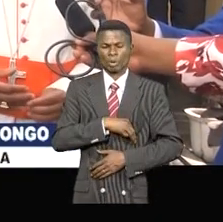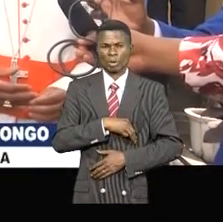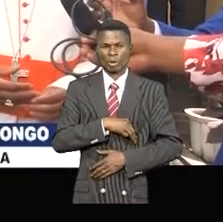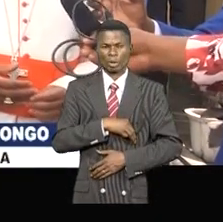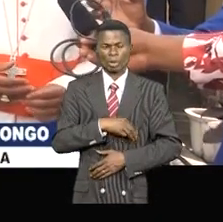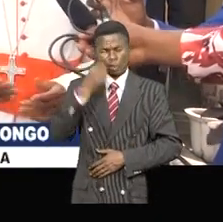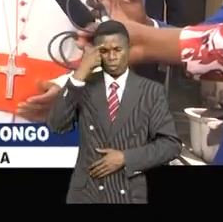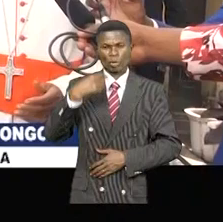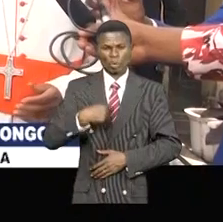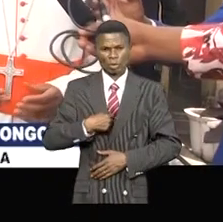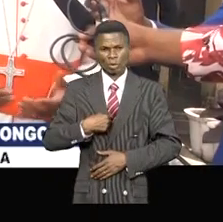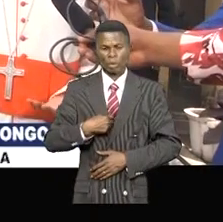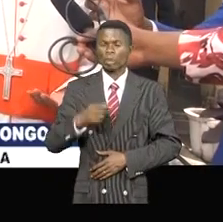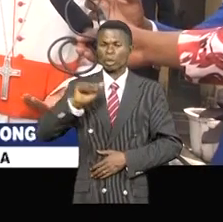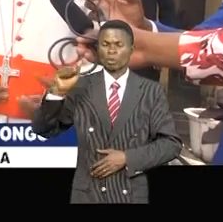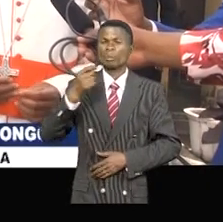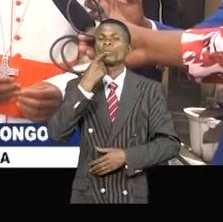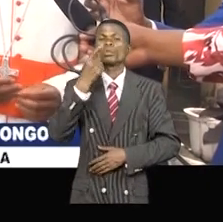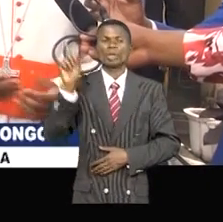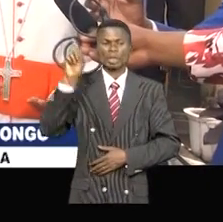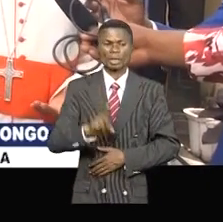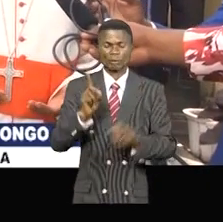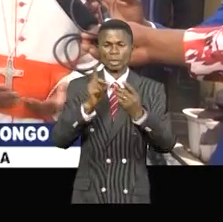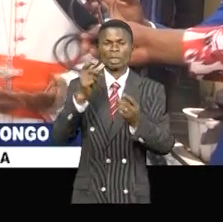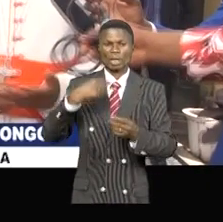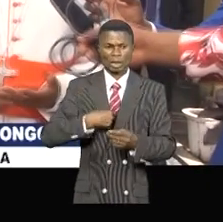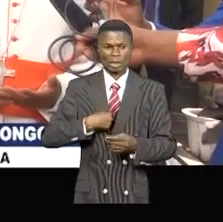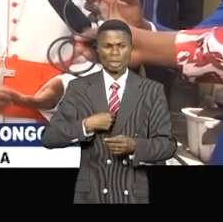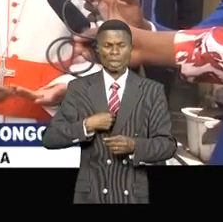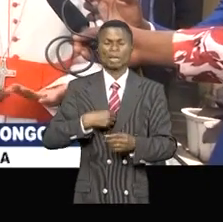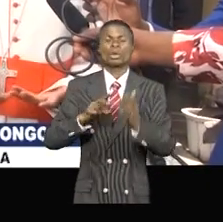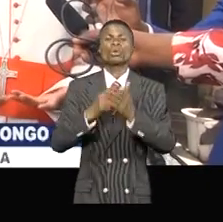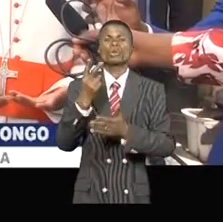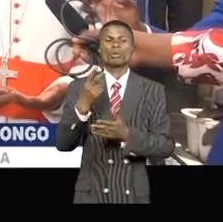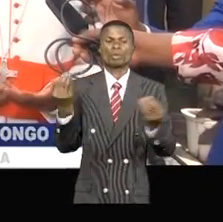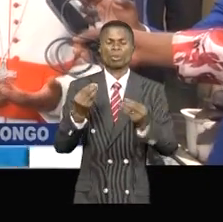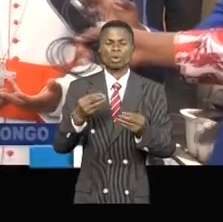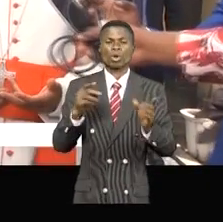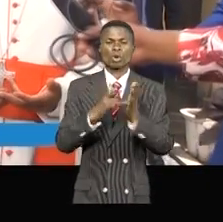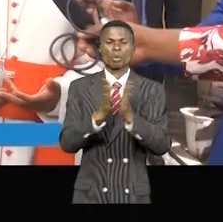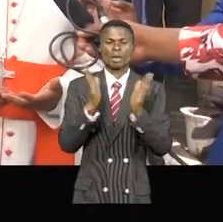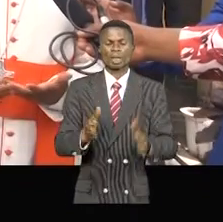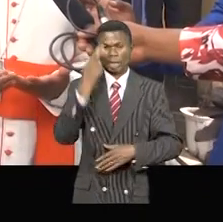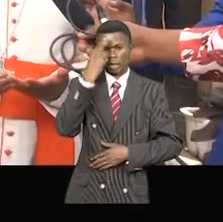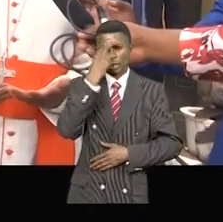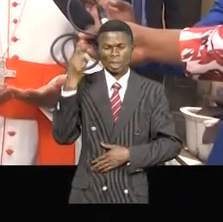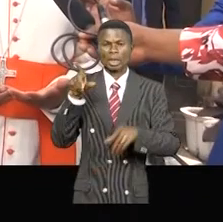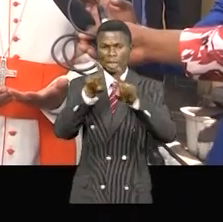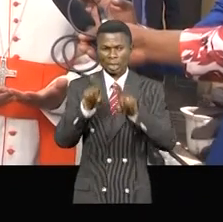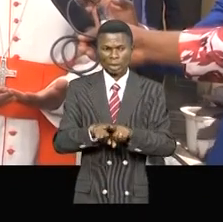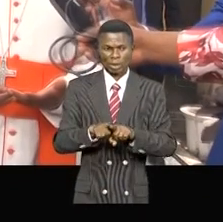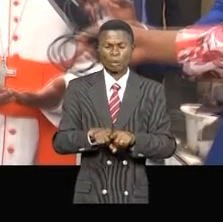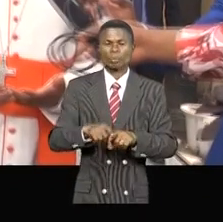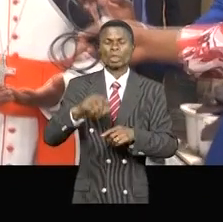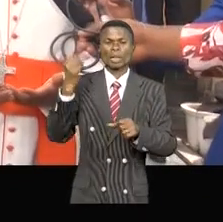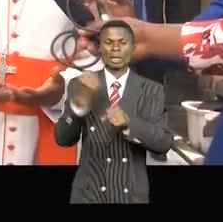la sienne. Comme il a dit lui-même, il est venu chez moi à double titre, comme fidèle catholique, mais aussi comme homme